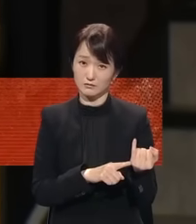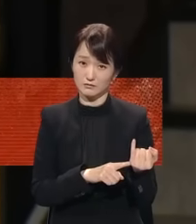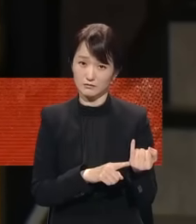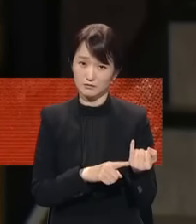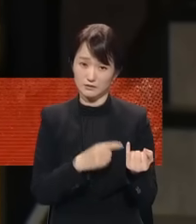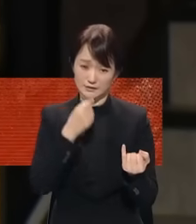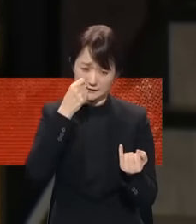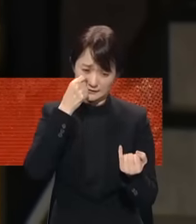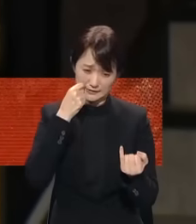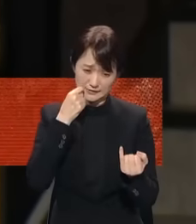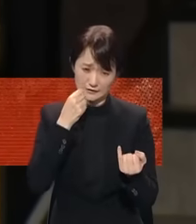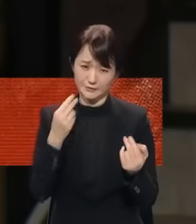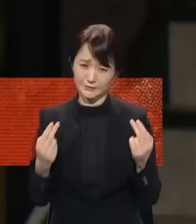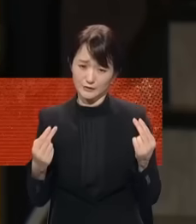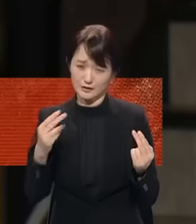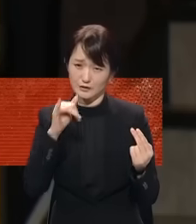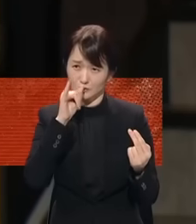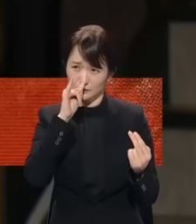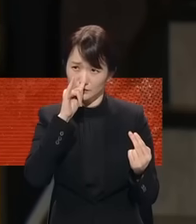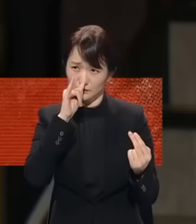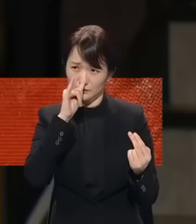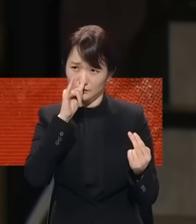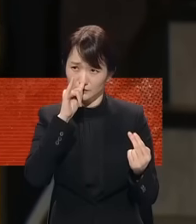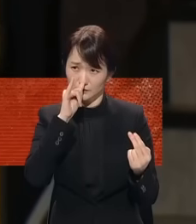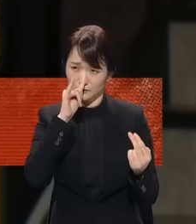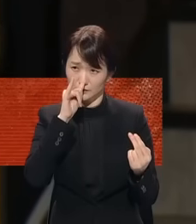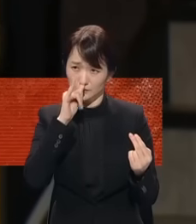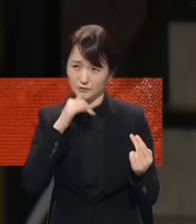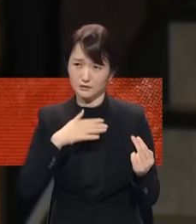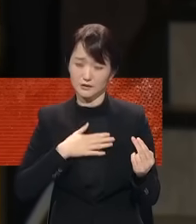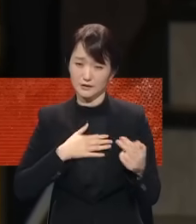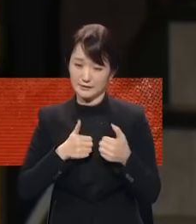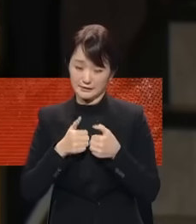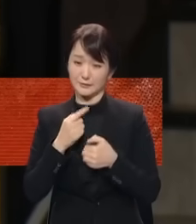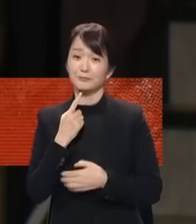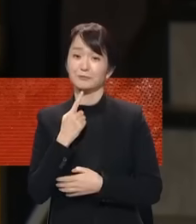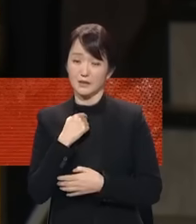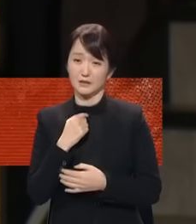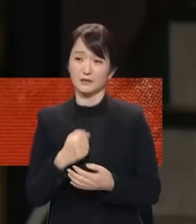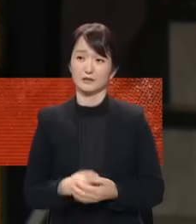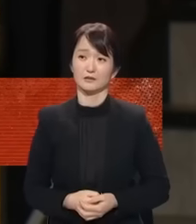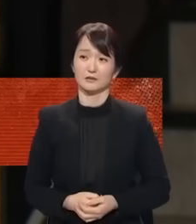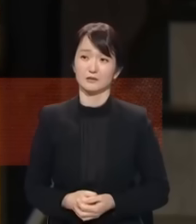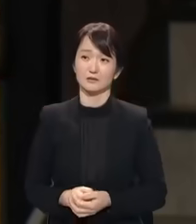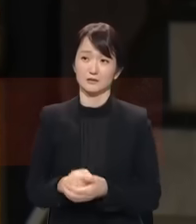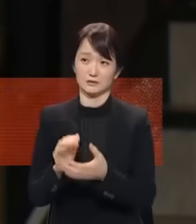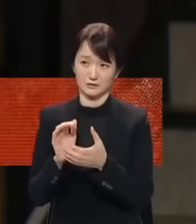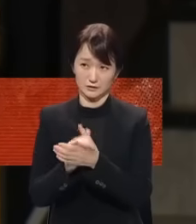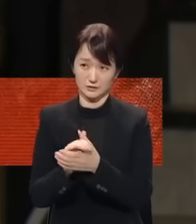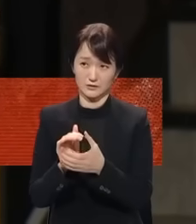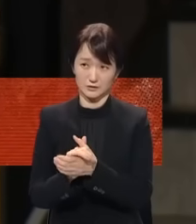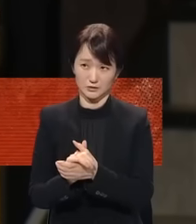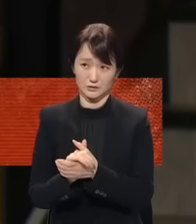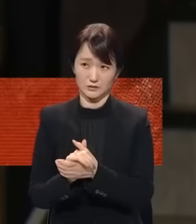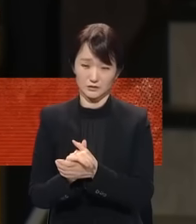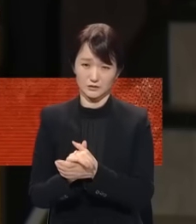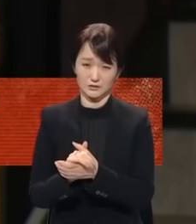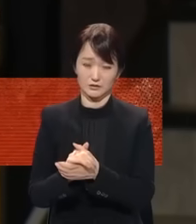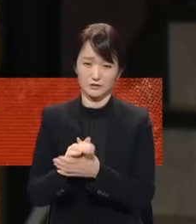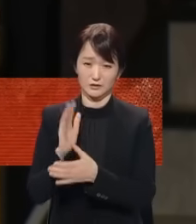서운하거나 비고당할 수 있으니까 이런 경우가 전 상담사로도 받고 사실은 그냥 뭐 친구들에게서도 받고